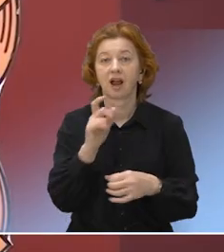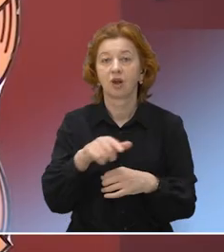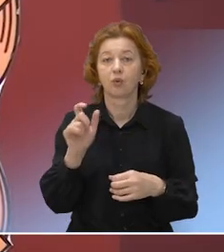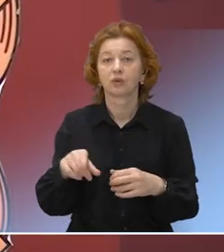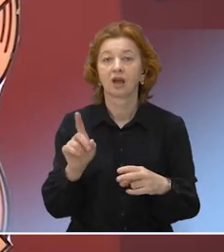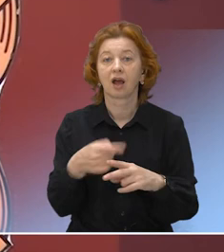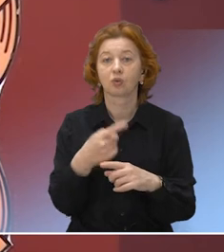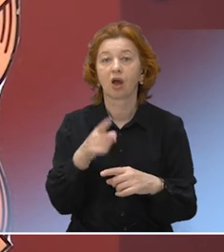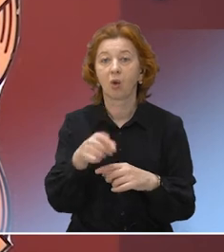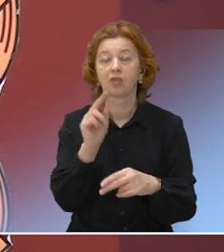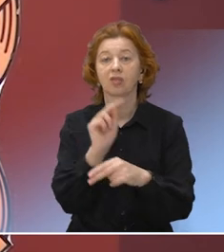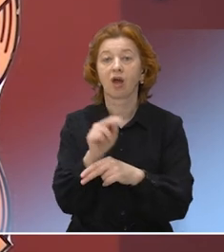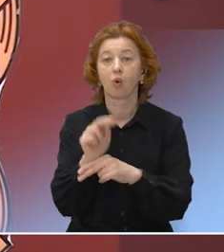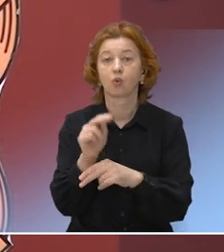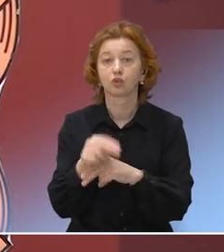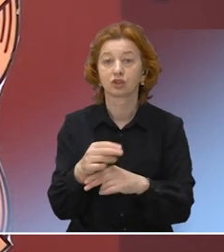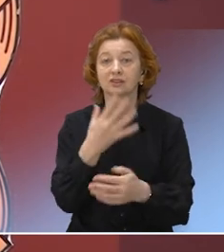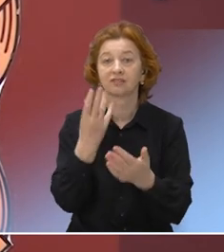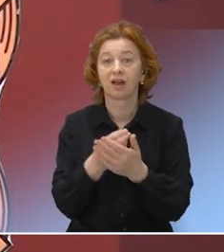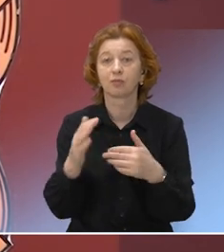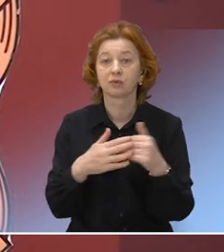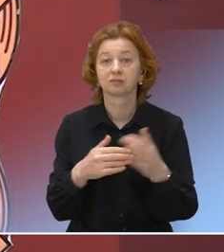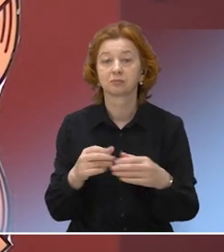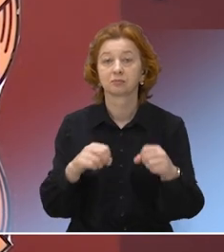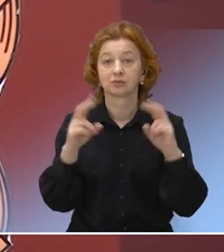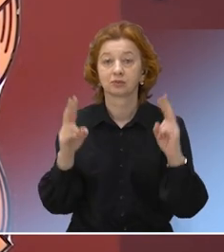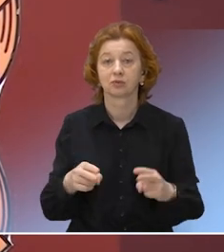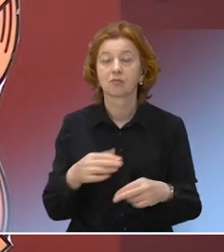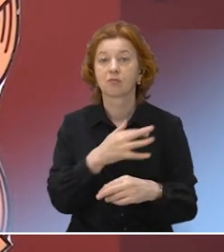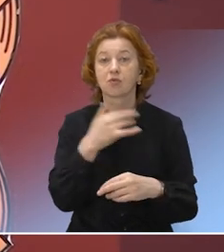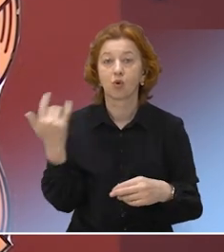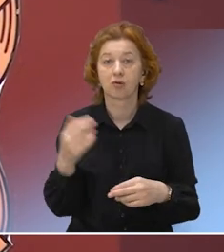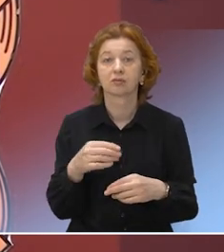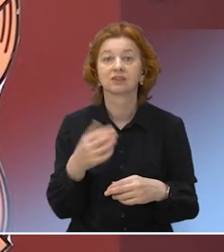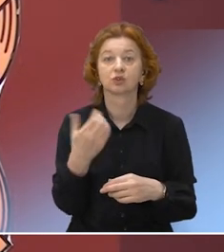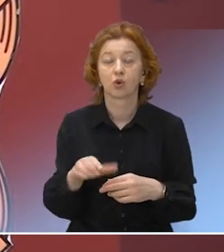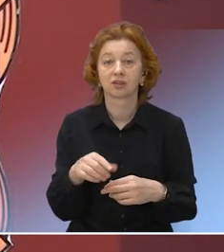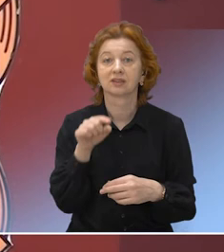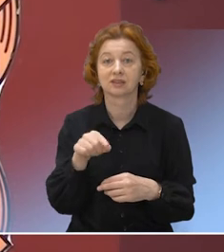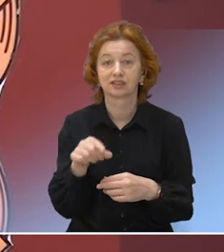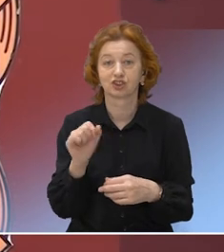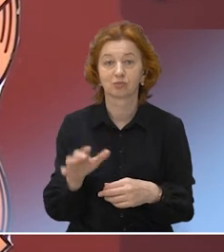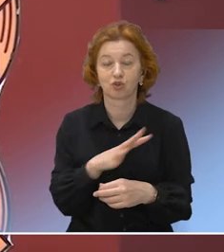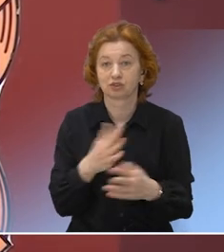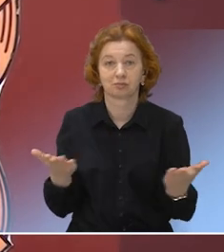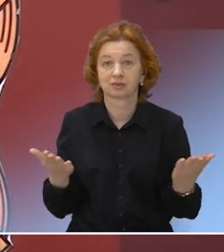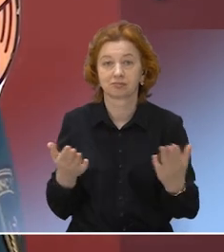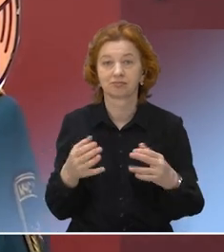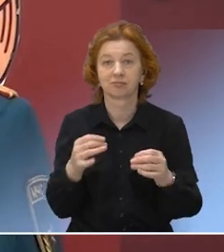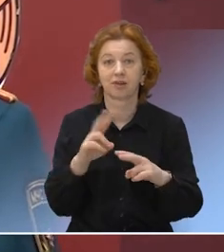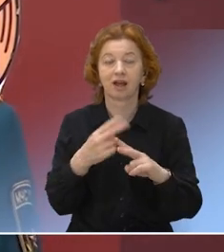Людей, которых он научил нашему ремеслу, сотни, а может и тысячи. Поэтому как